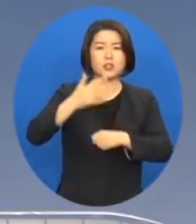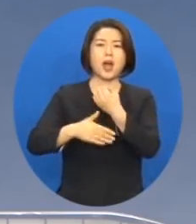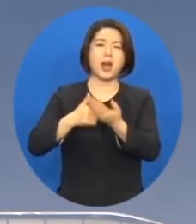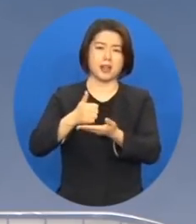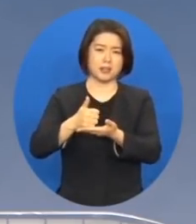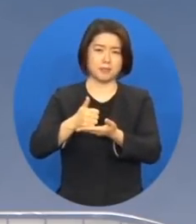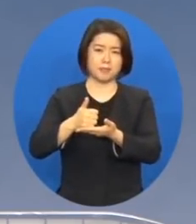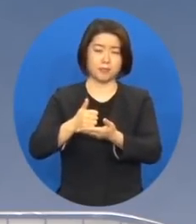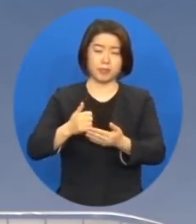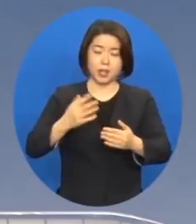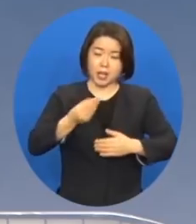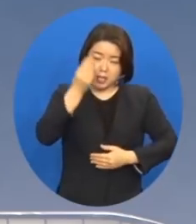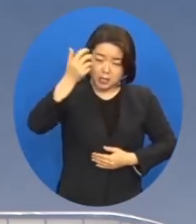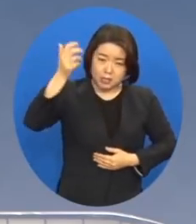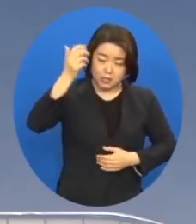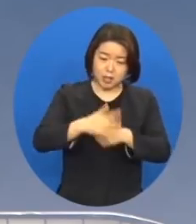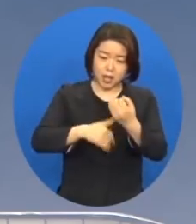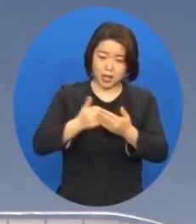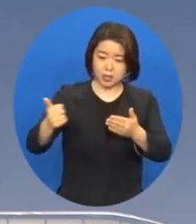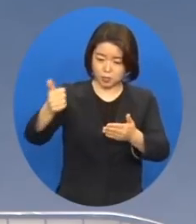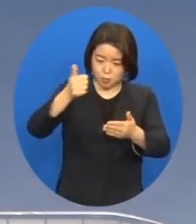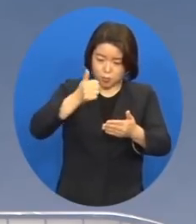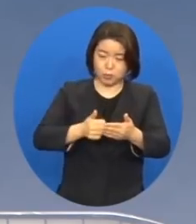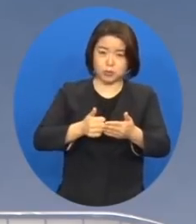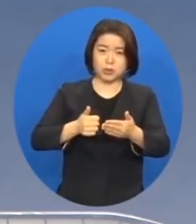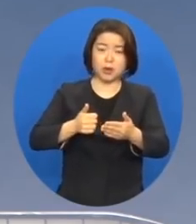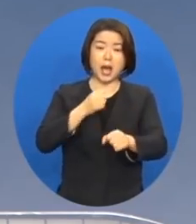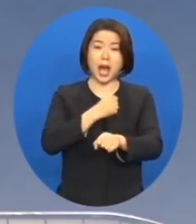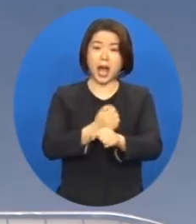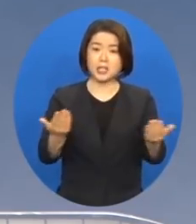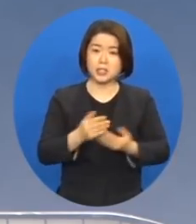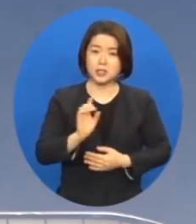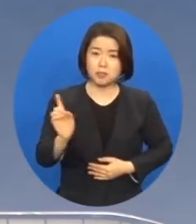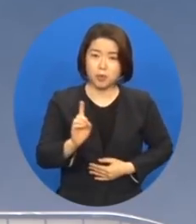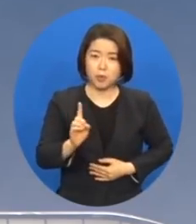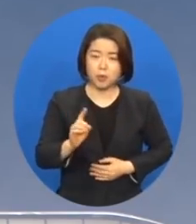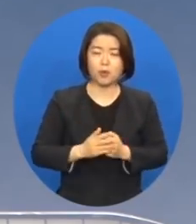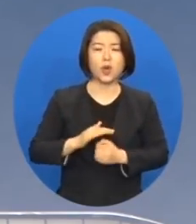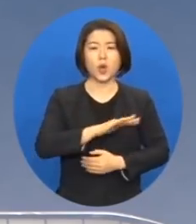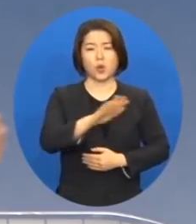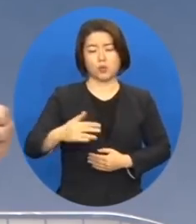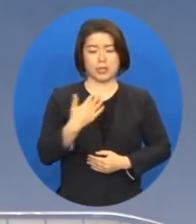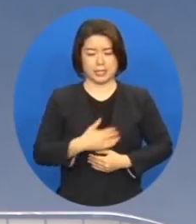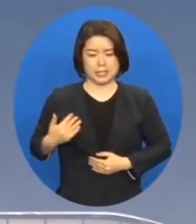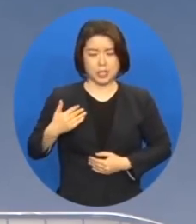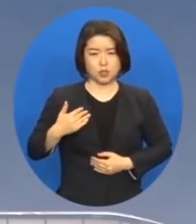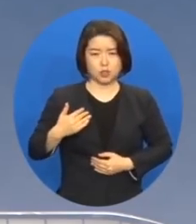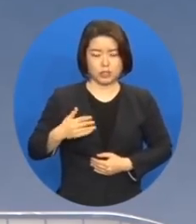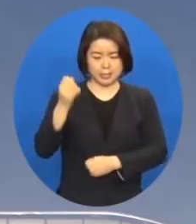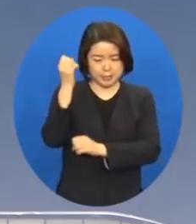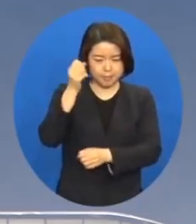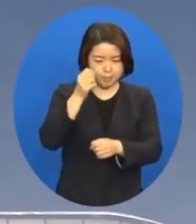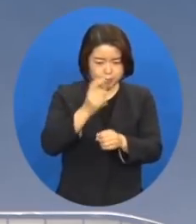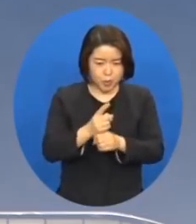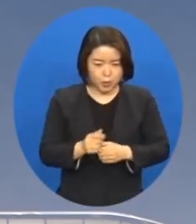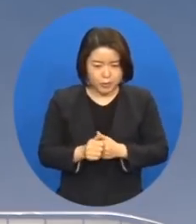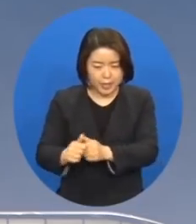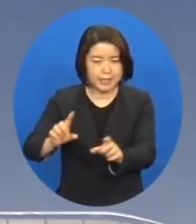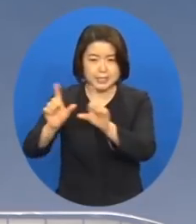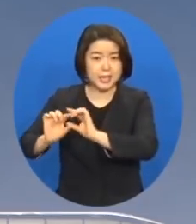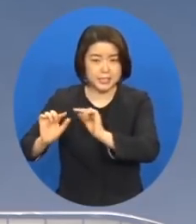성령 하나님께서 우리 안에 오셔서 하시는 일이 뭔지 아십니까? 우리가 육신의 본성을 따라 살지 않고